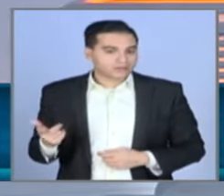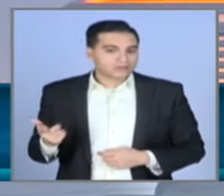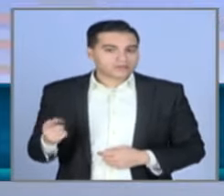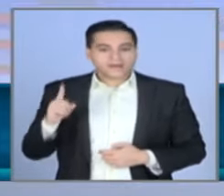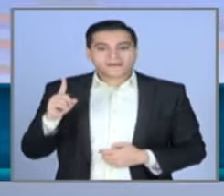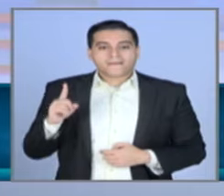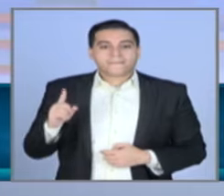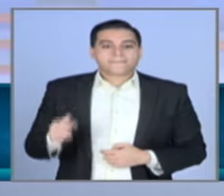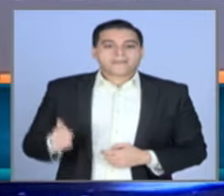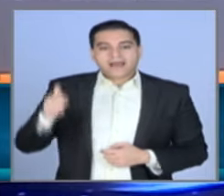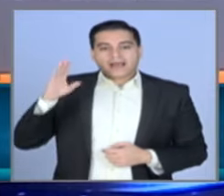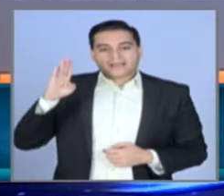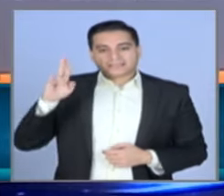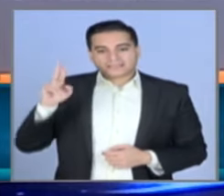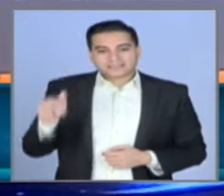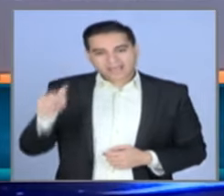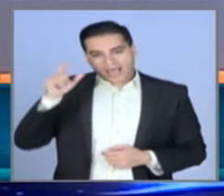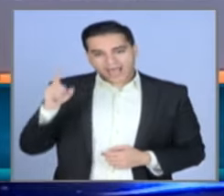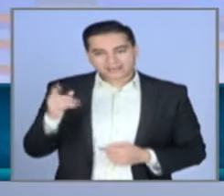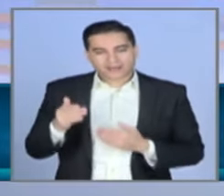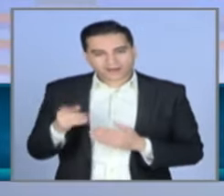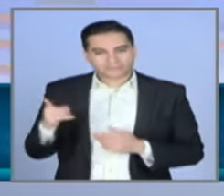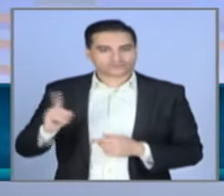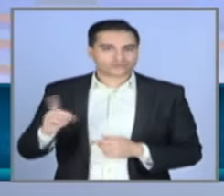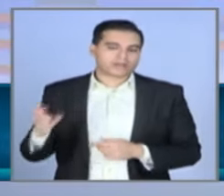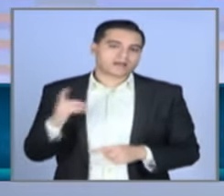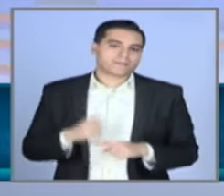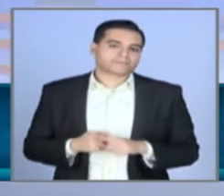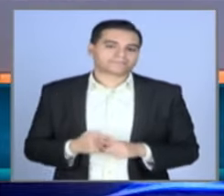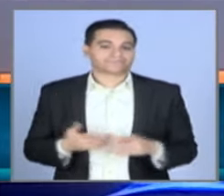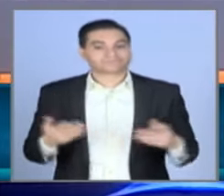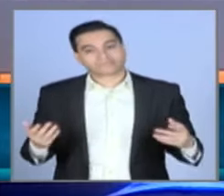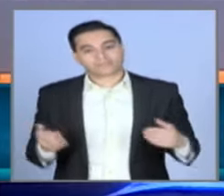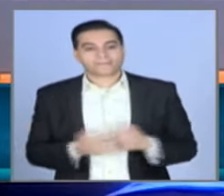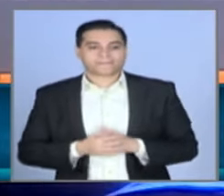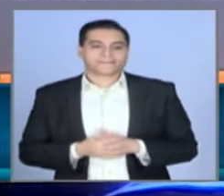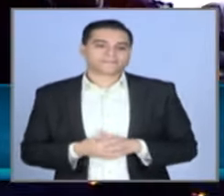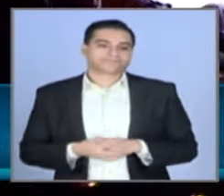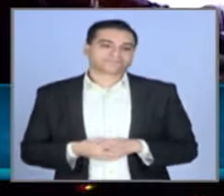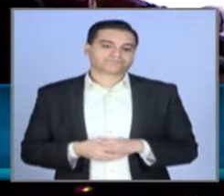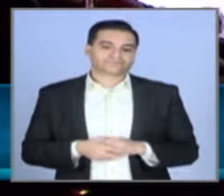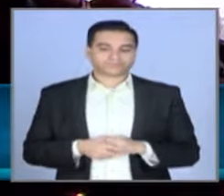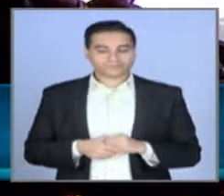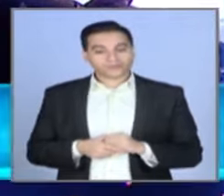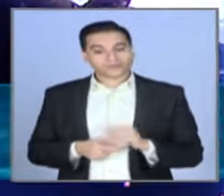باكستان. قربت ولكن إجابة خاطئة.